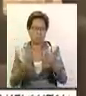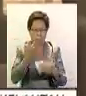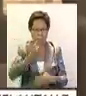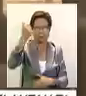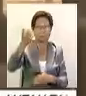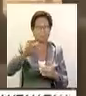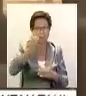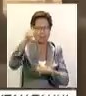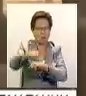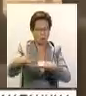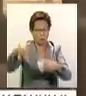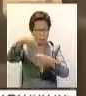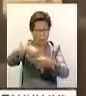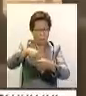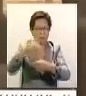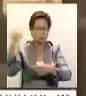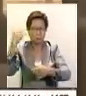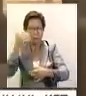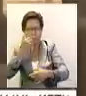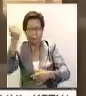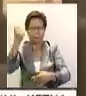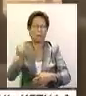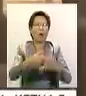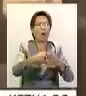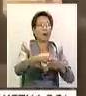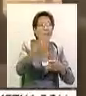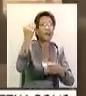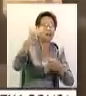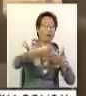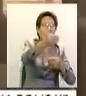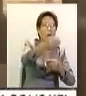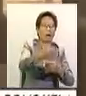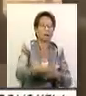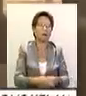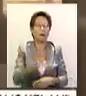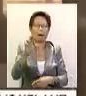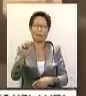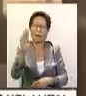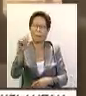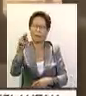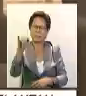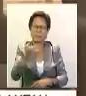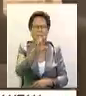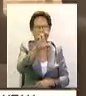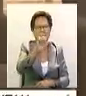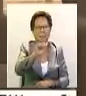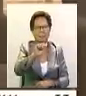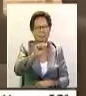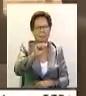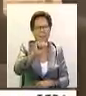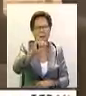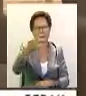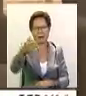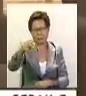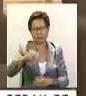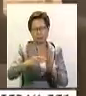baik bila kita tahu ramai lagi hati-hati kita macam Rabani, Raihan untuk mempersembahkan